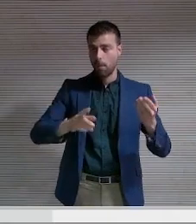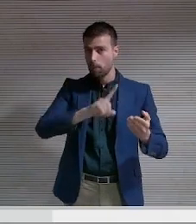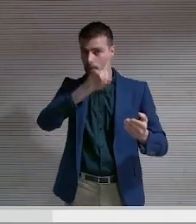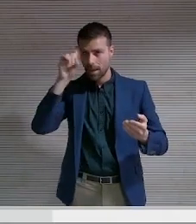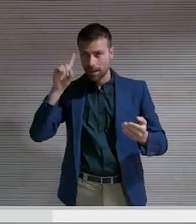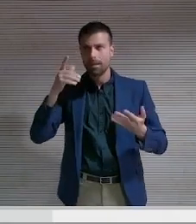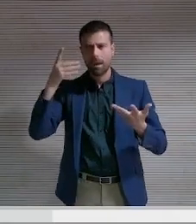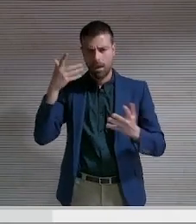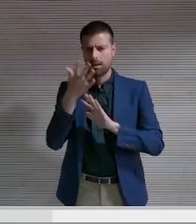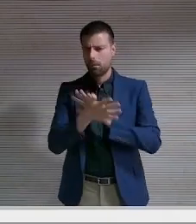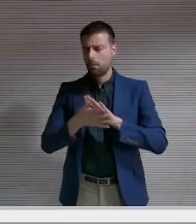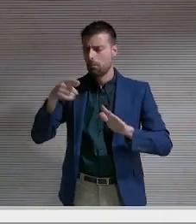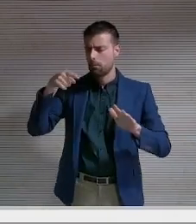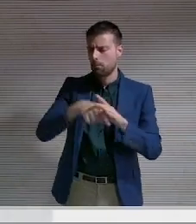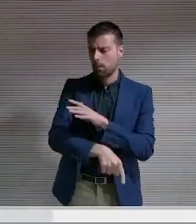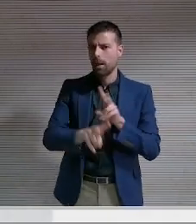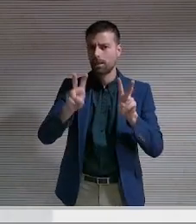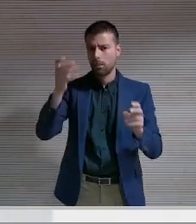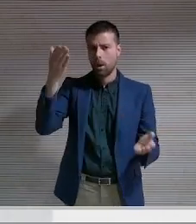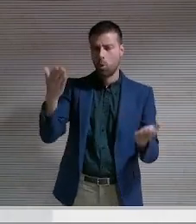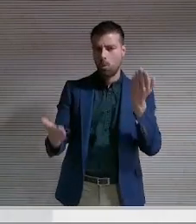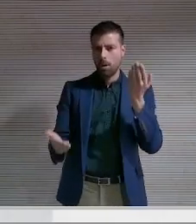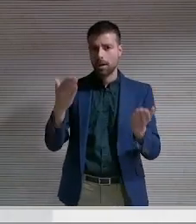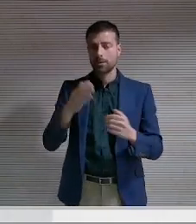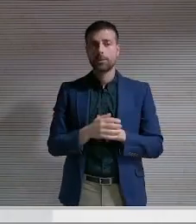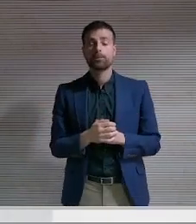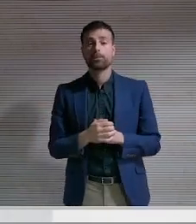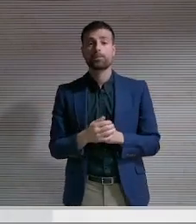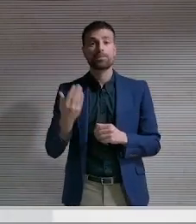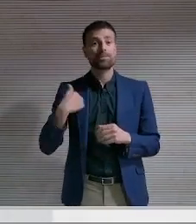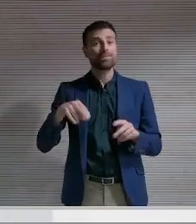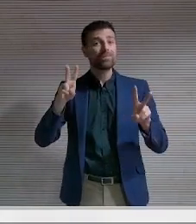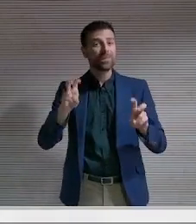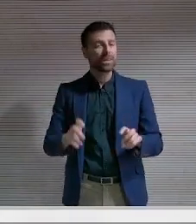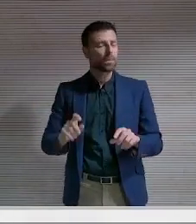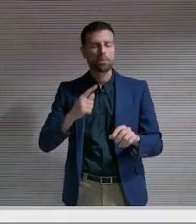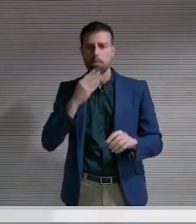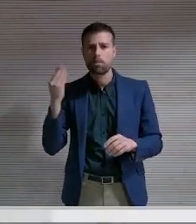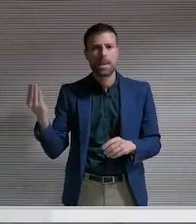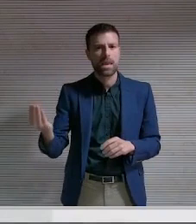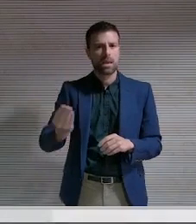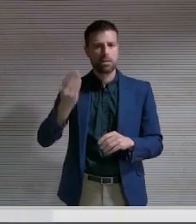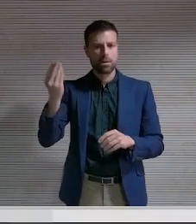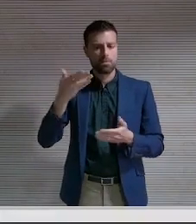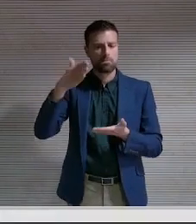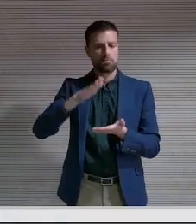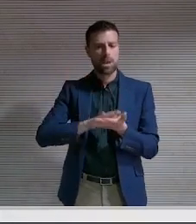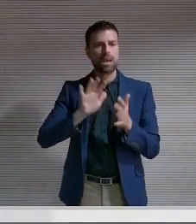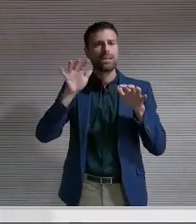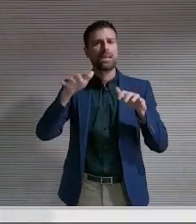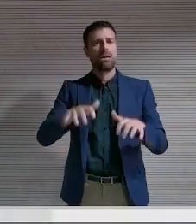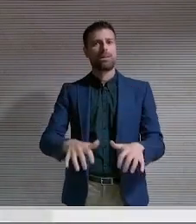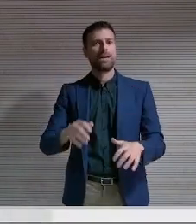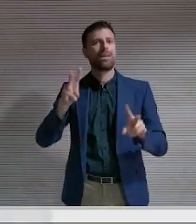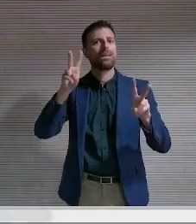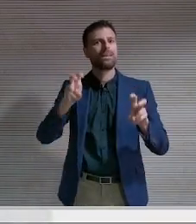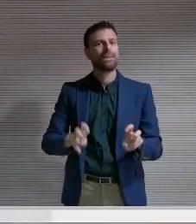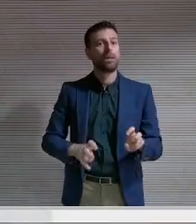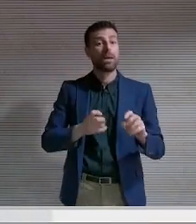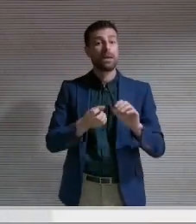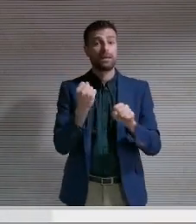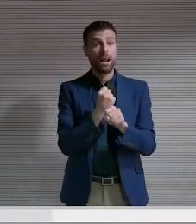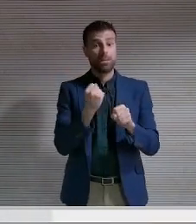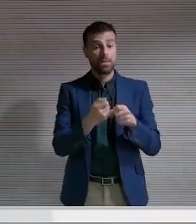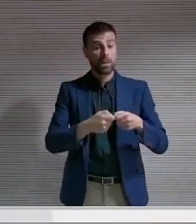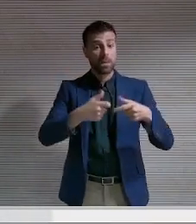parlaré d'aquesta comparativa, en el que ha estat el millor mes d'abril pel que fa a la creació d'ocupació des del